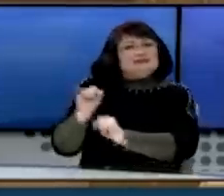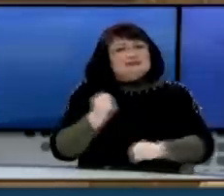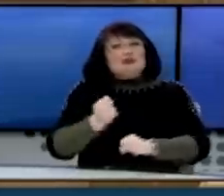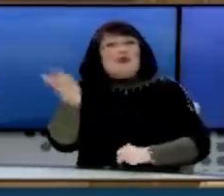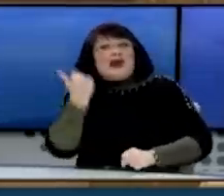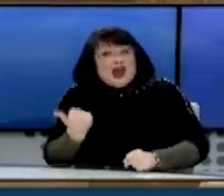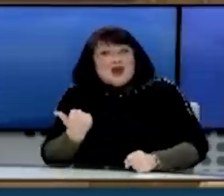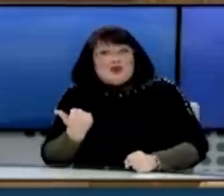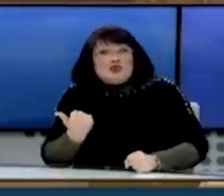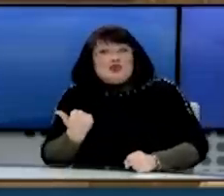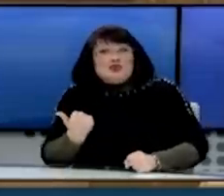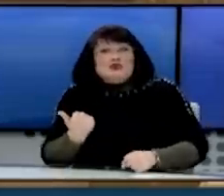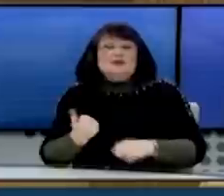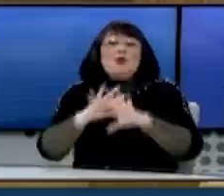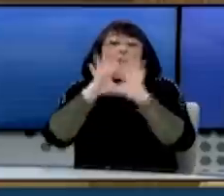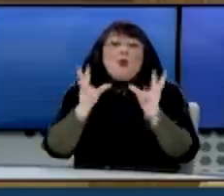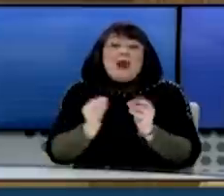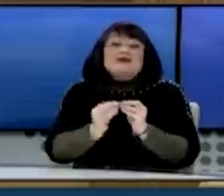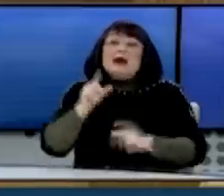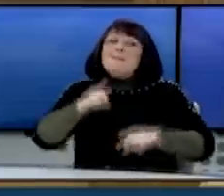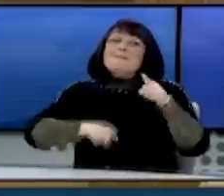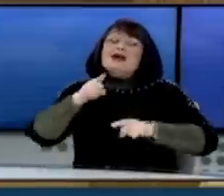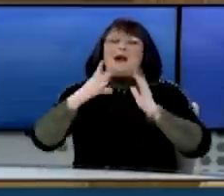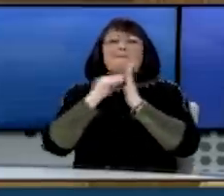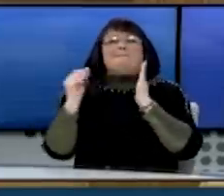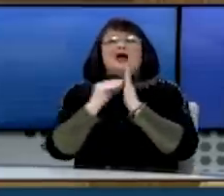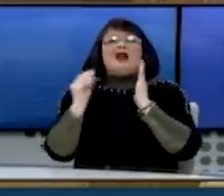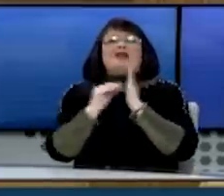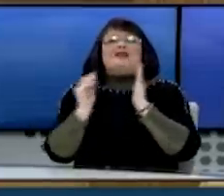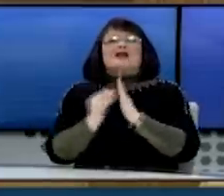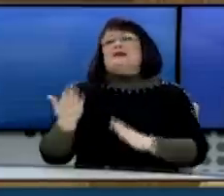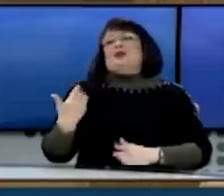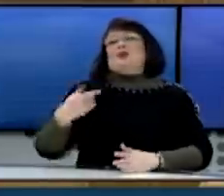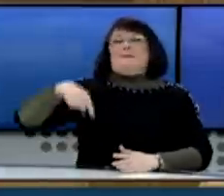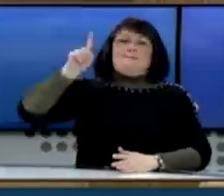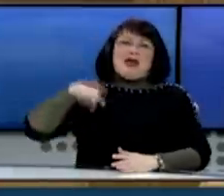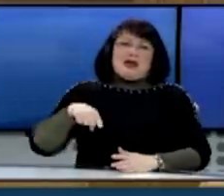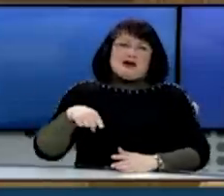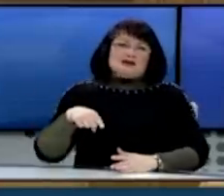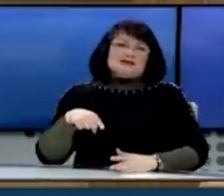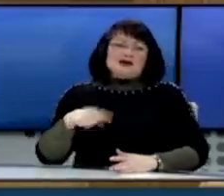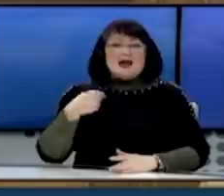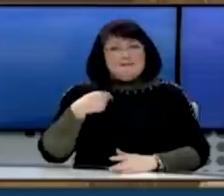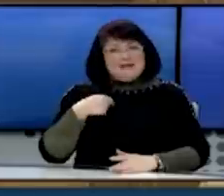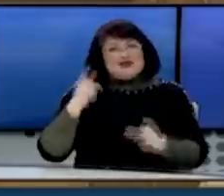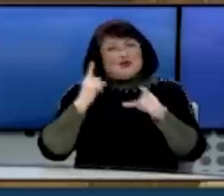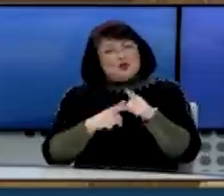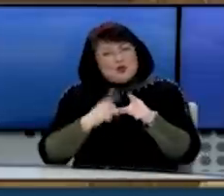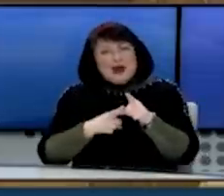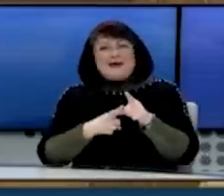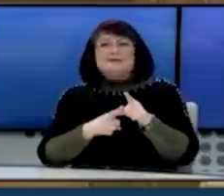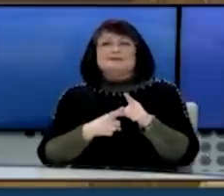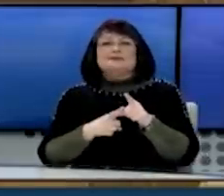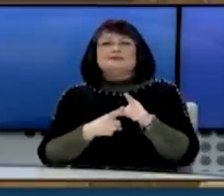υπάρχει. Αυτά είναι ορισμένα μόνο παραδείγματα των τελευταίων ημερών, τα οποία εμείς, το